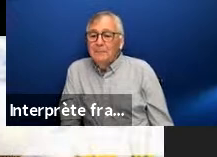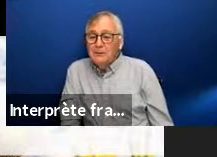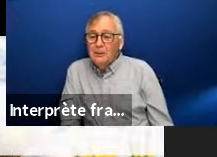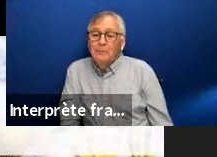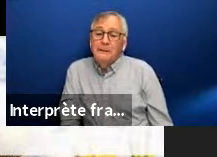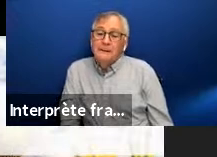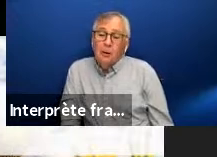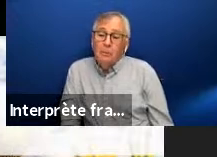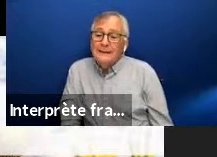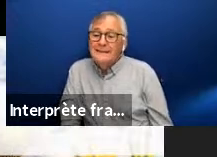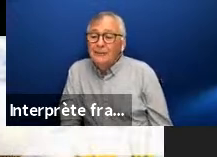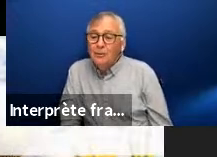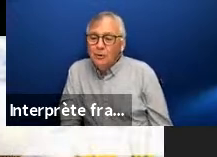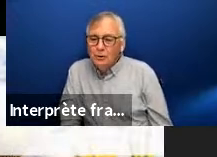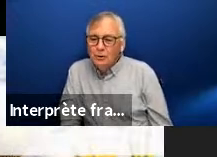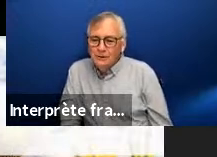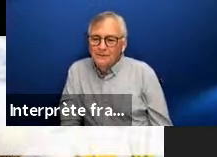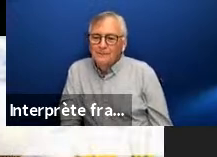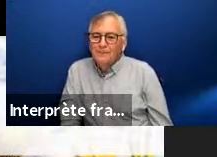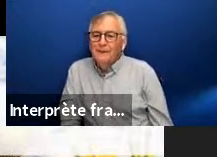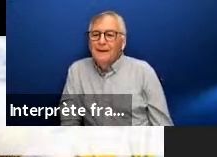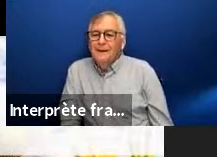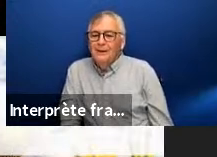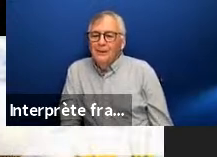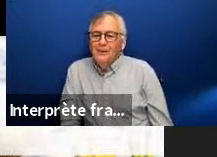Si la personne prend sa douche,